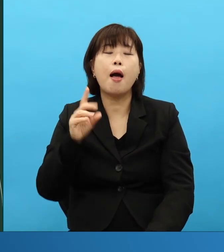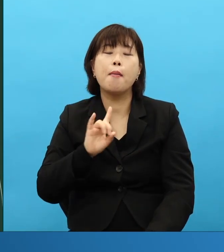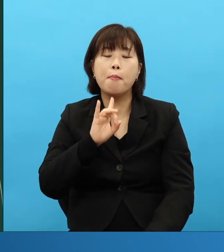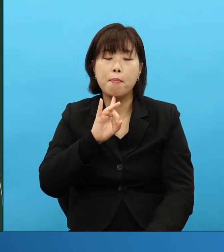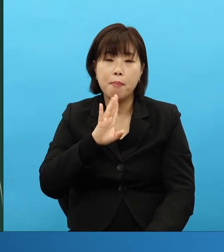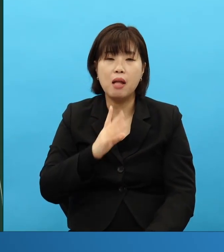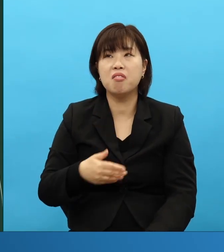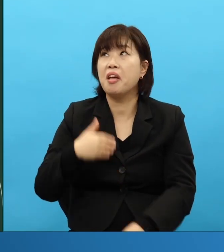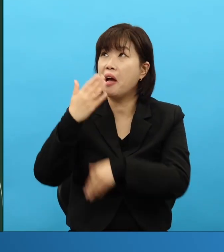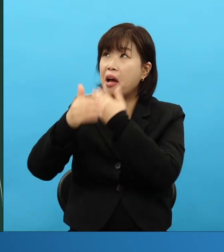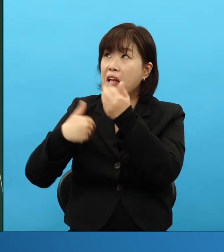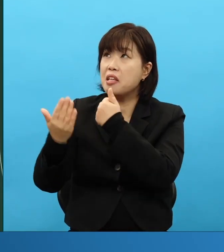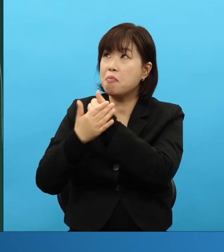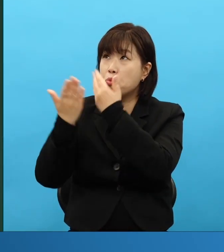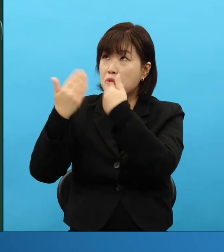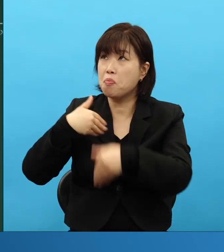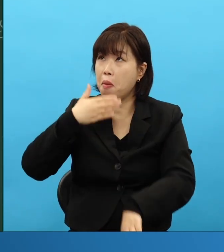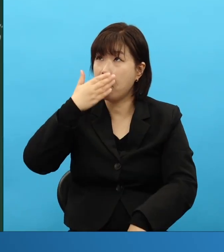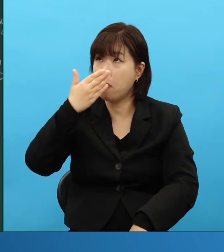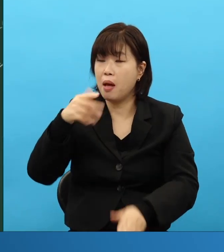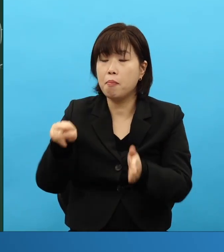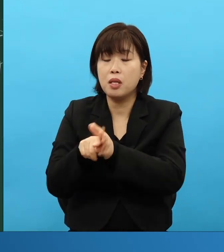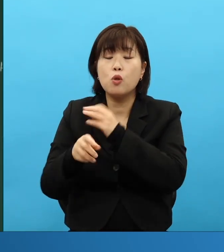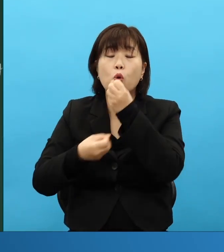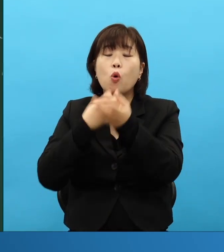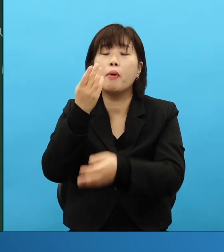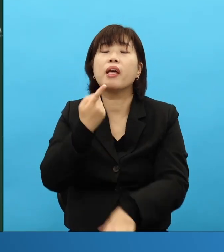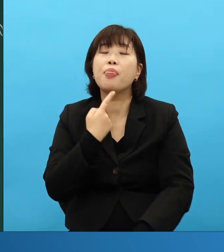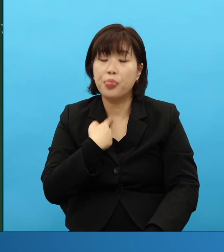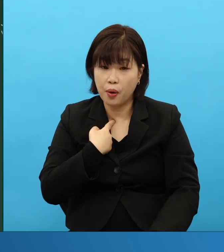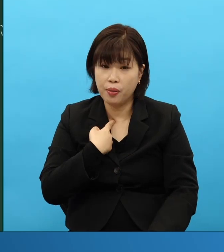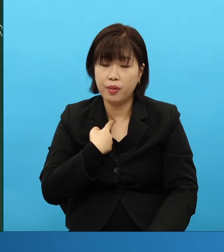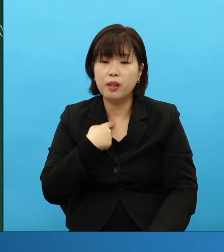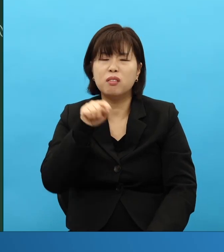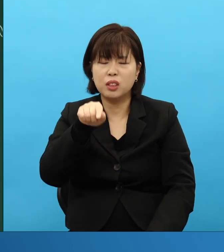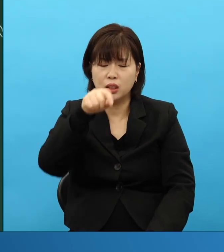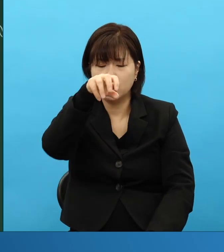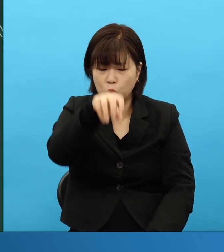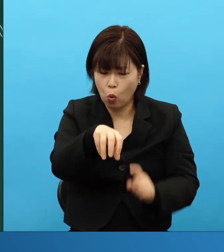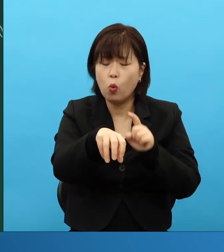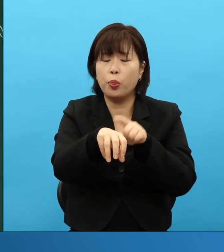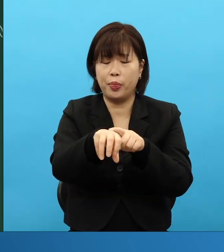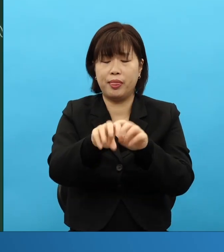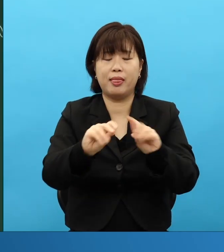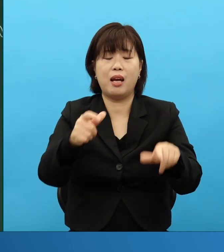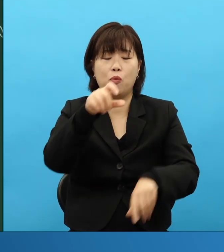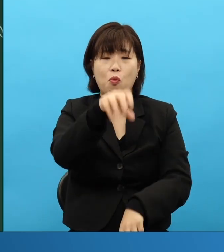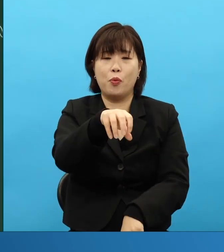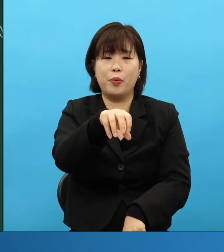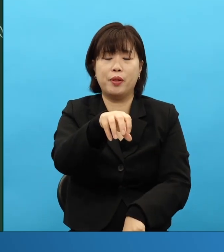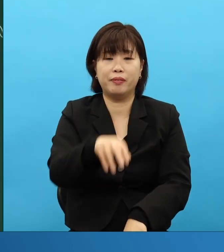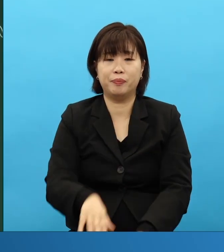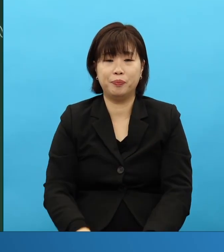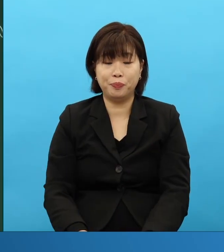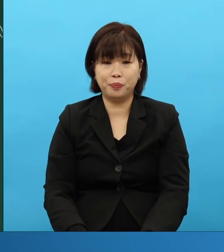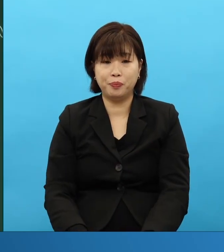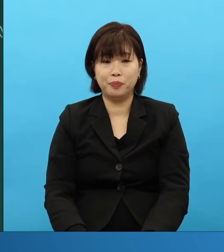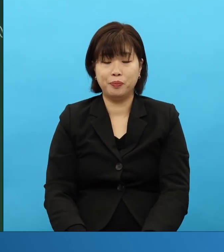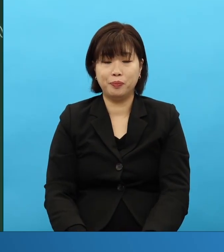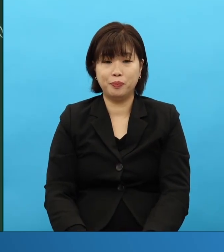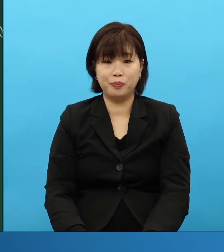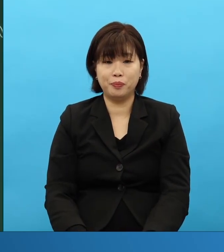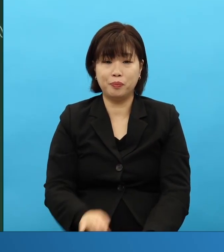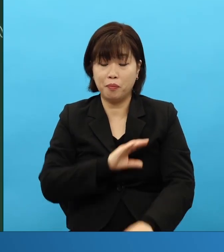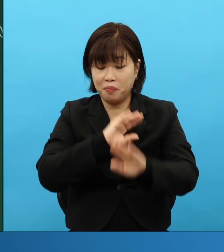that they looked at this hill country and said those 그때 words. 두 사람이 아니라고 But 말합니다. at that time, two people said that's not it. 아닙니다. No.